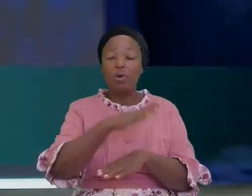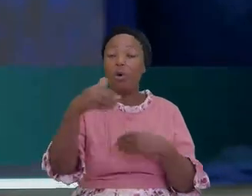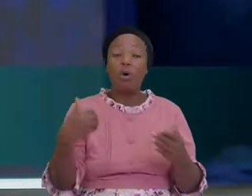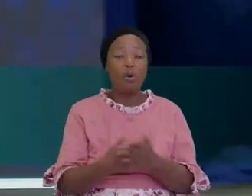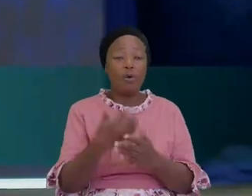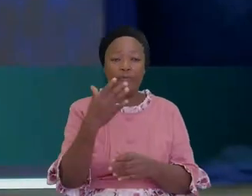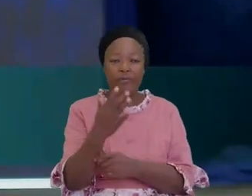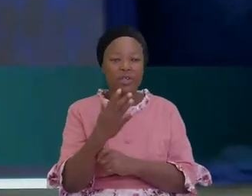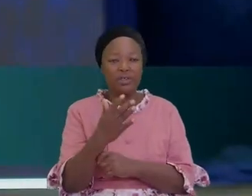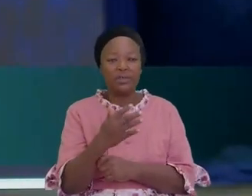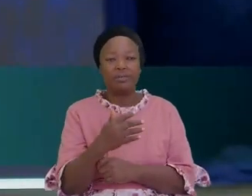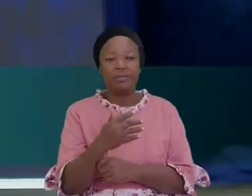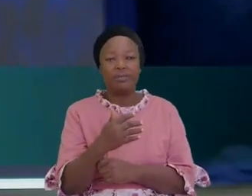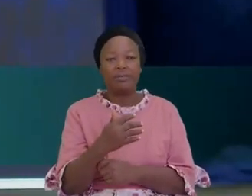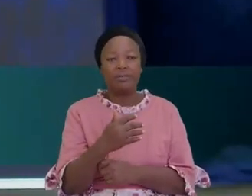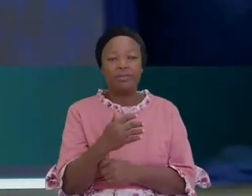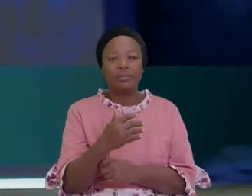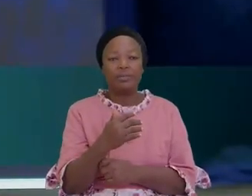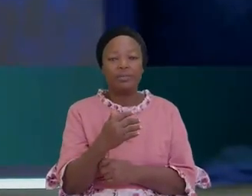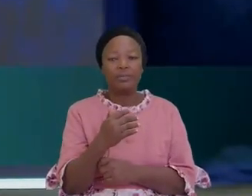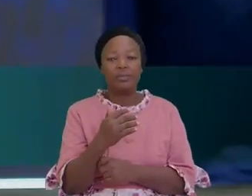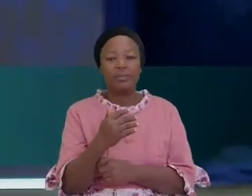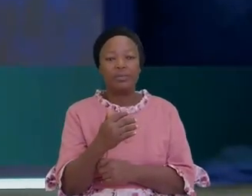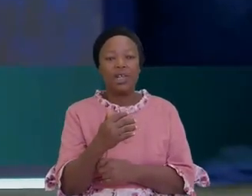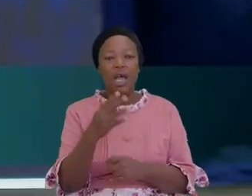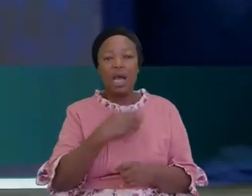je répandrai de mon esprit sur toute chair.